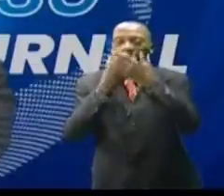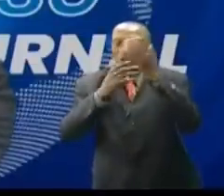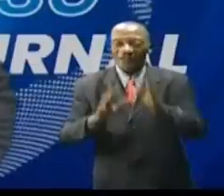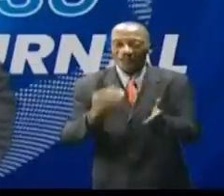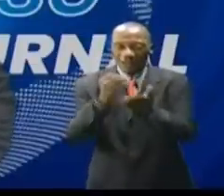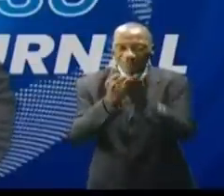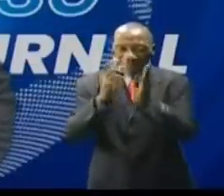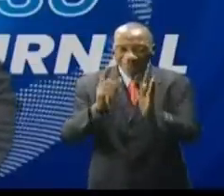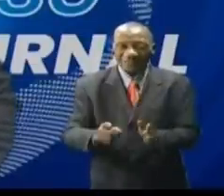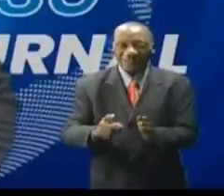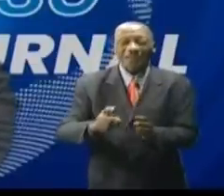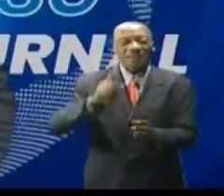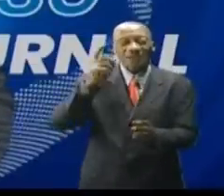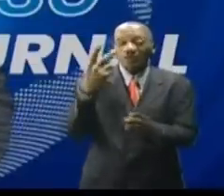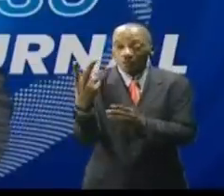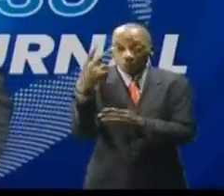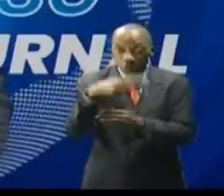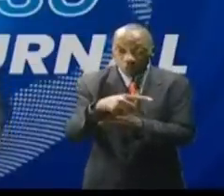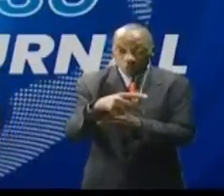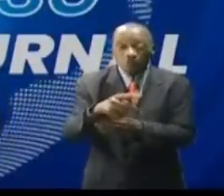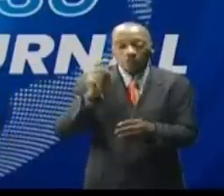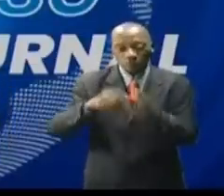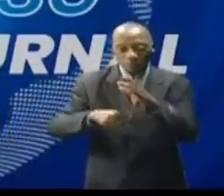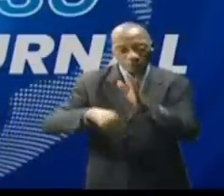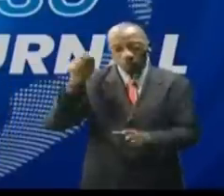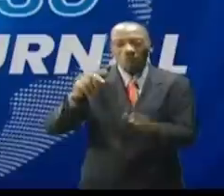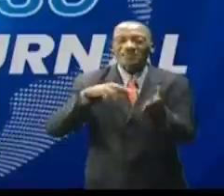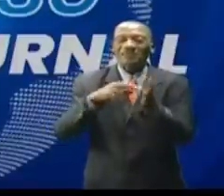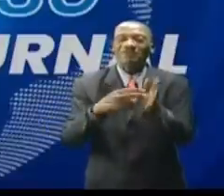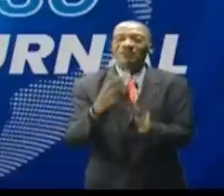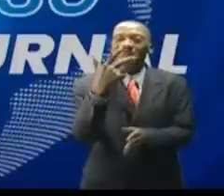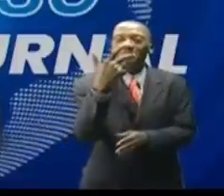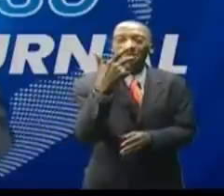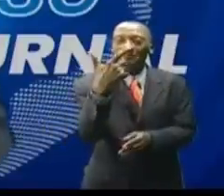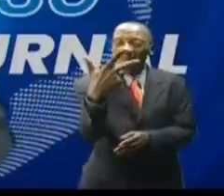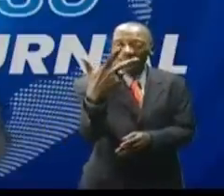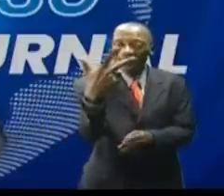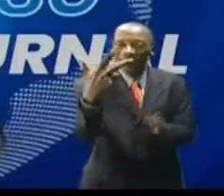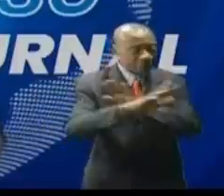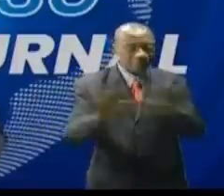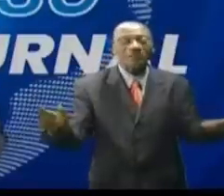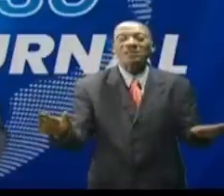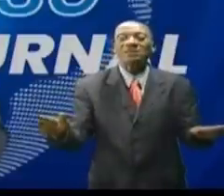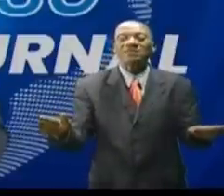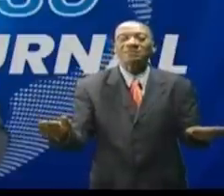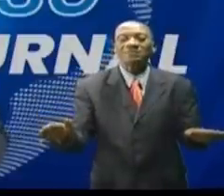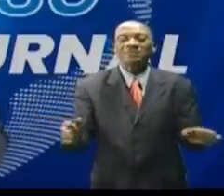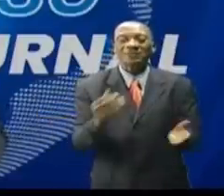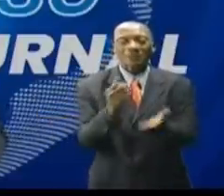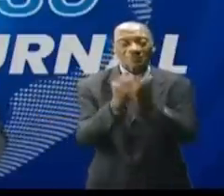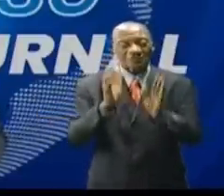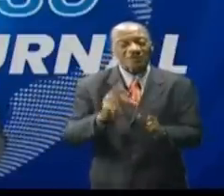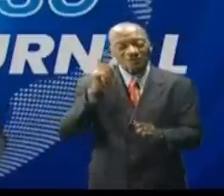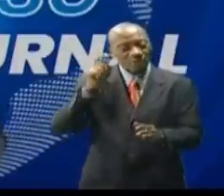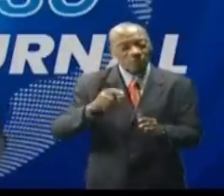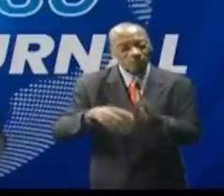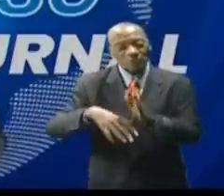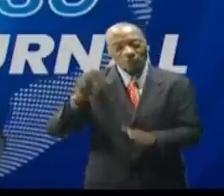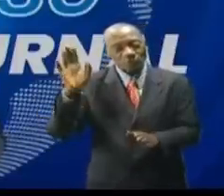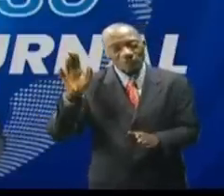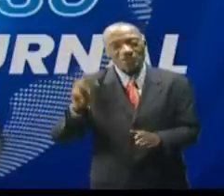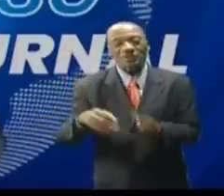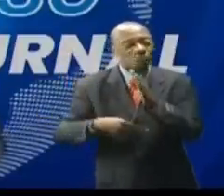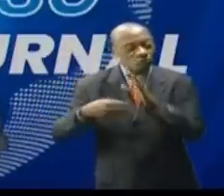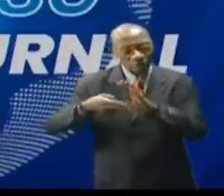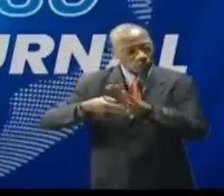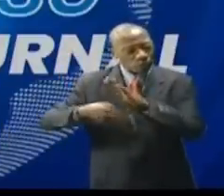dans les 48 heures, soit au plus tard le mercredi 2 novembre 2022. Et parallèlement à cette notification,